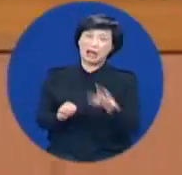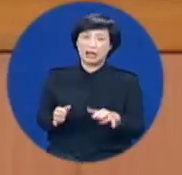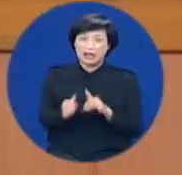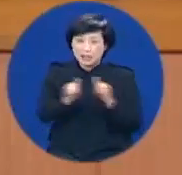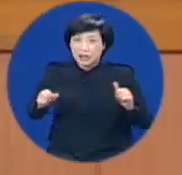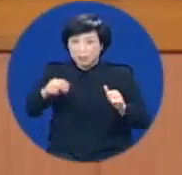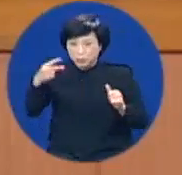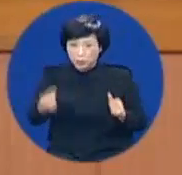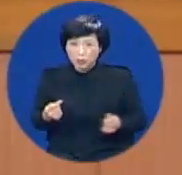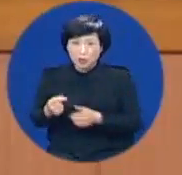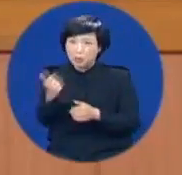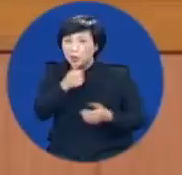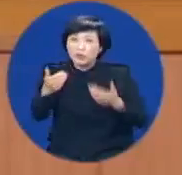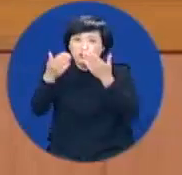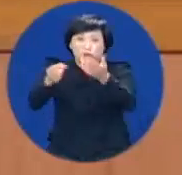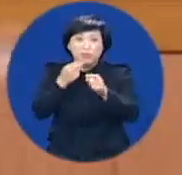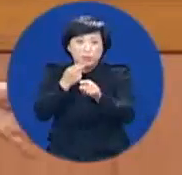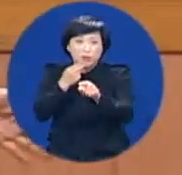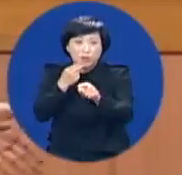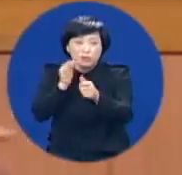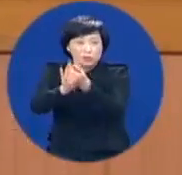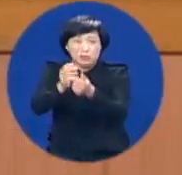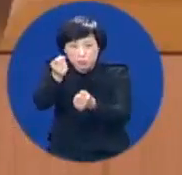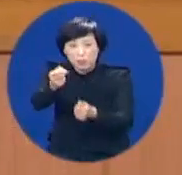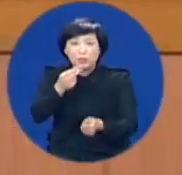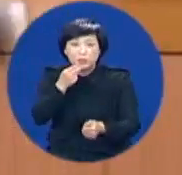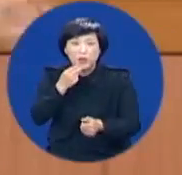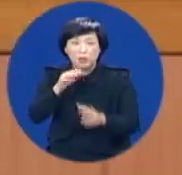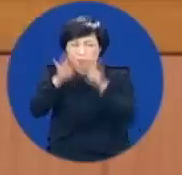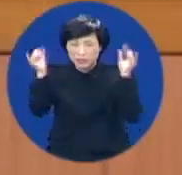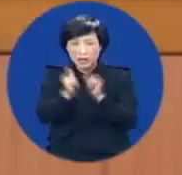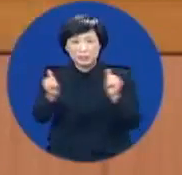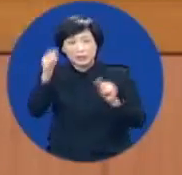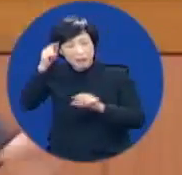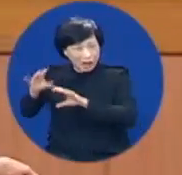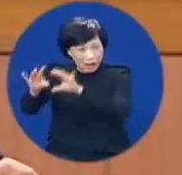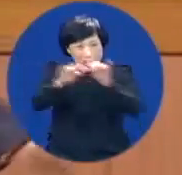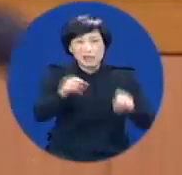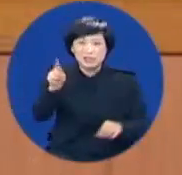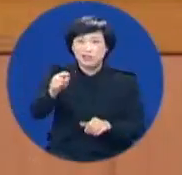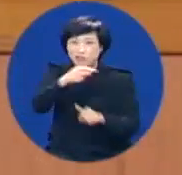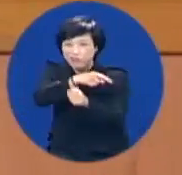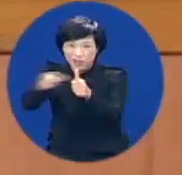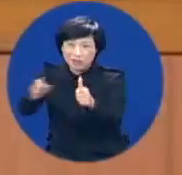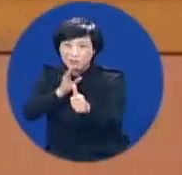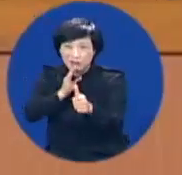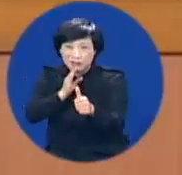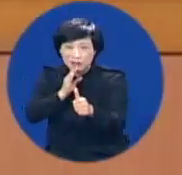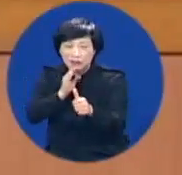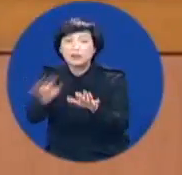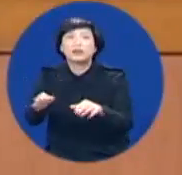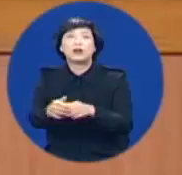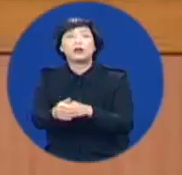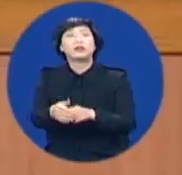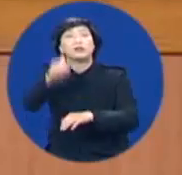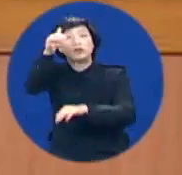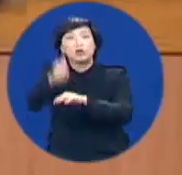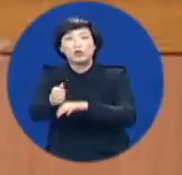한 사람도 변명과 구제 없이 만장일치로 죽여야 한다. 그래서 죽이는 게